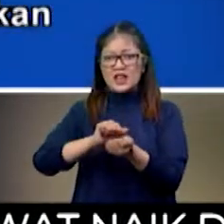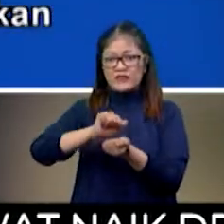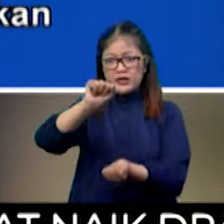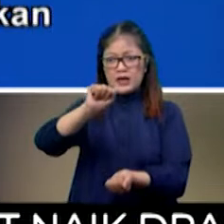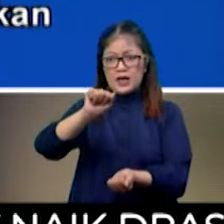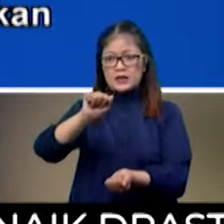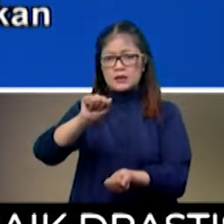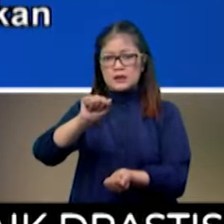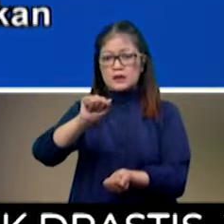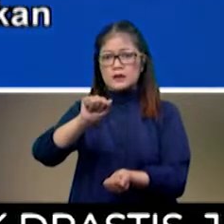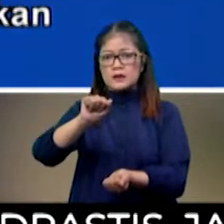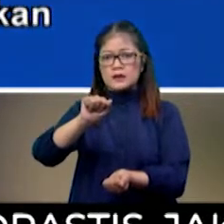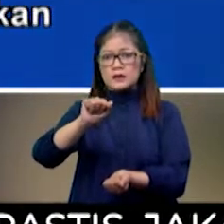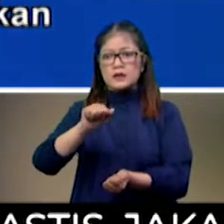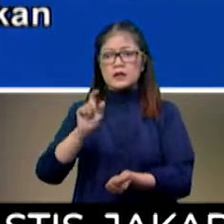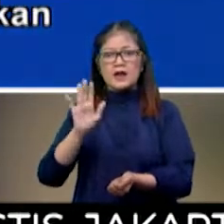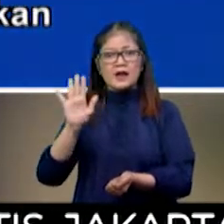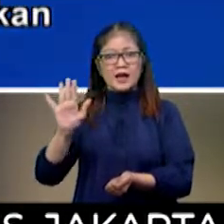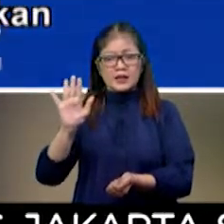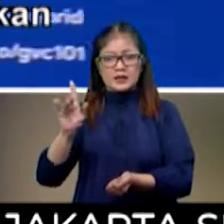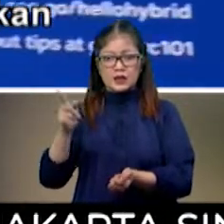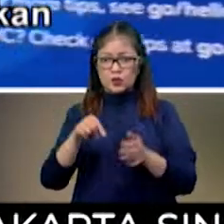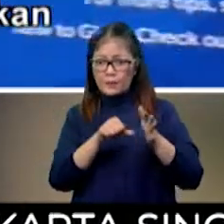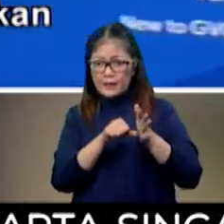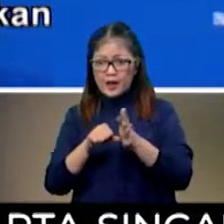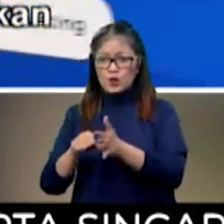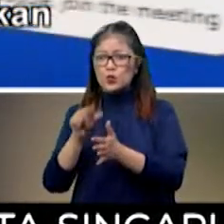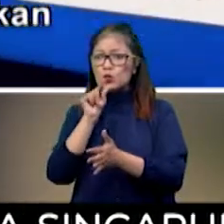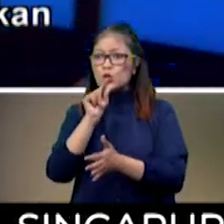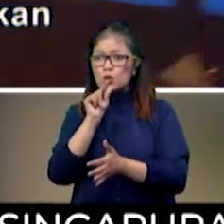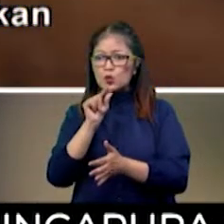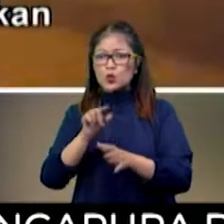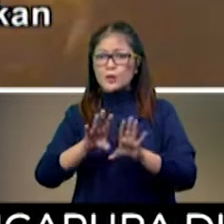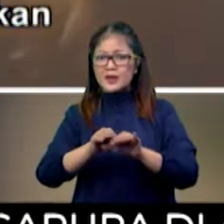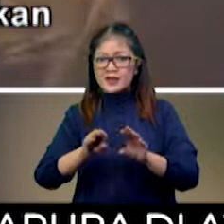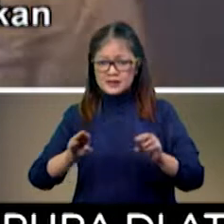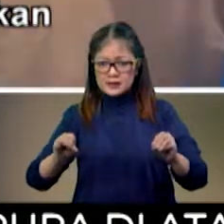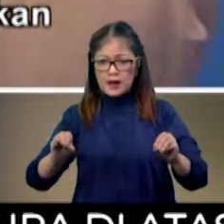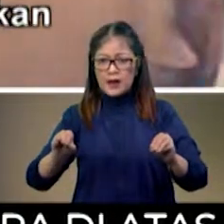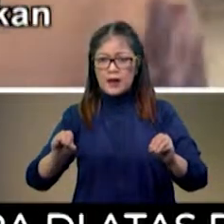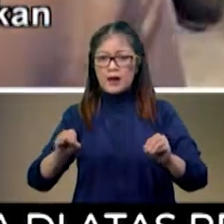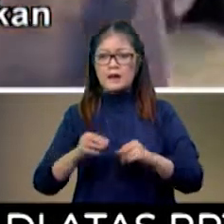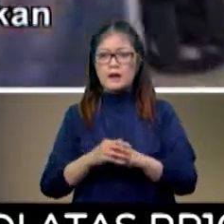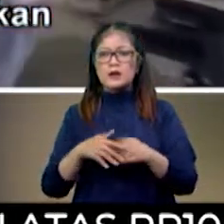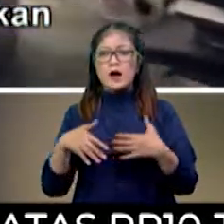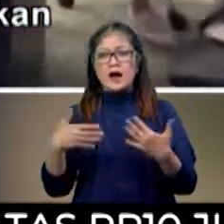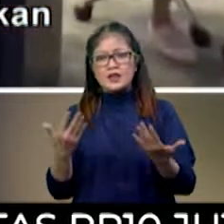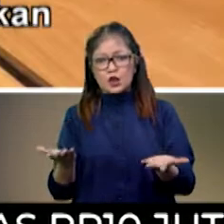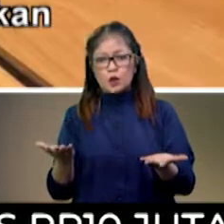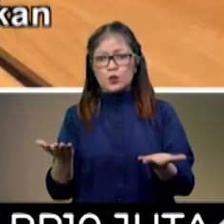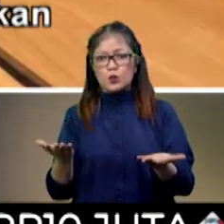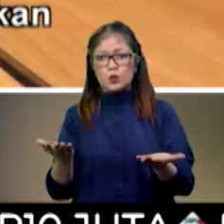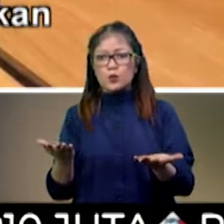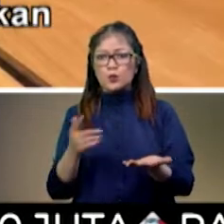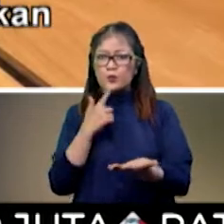also how the trend in the Google search for destinations could help us